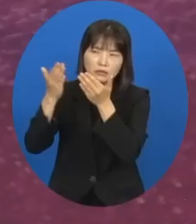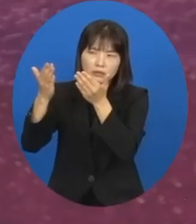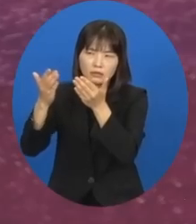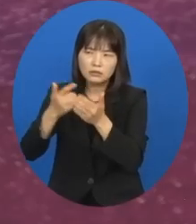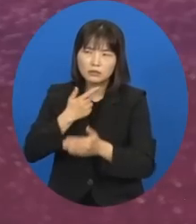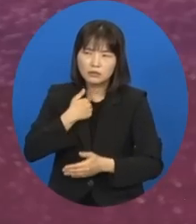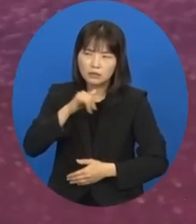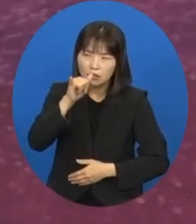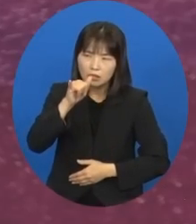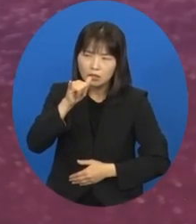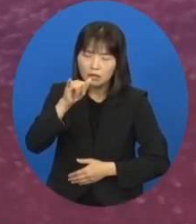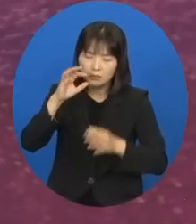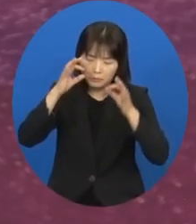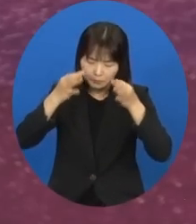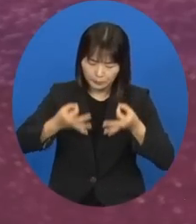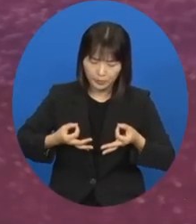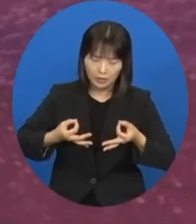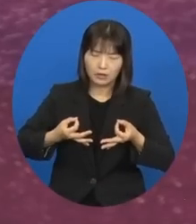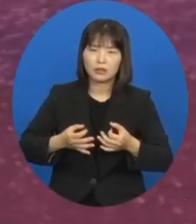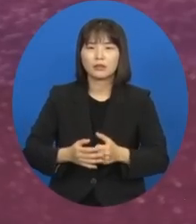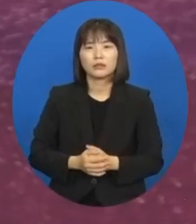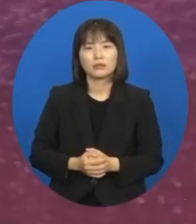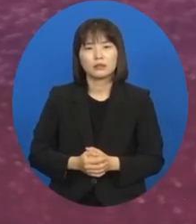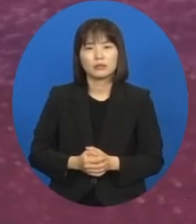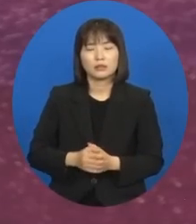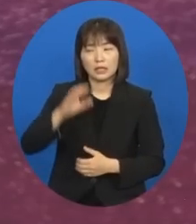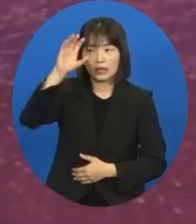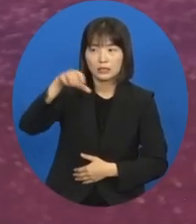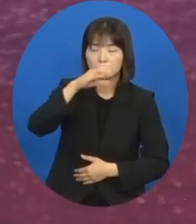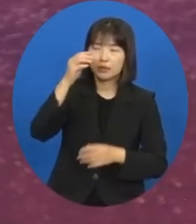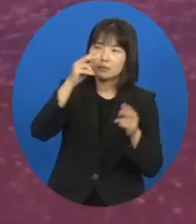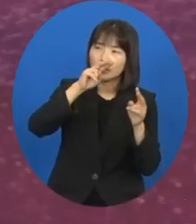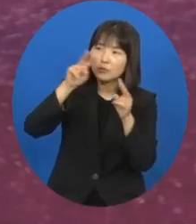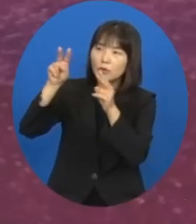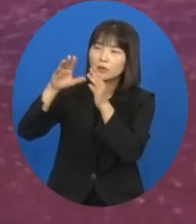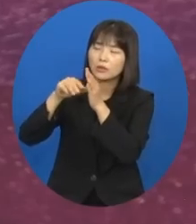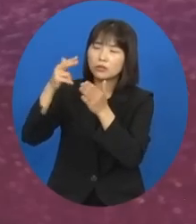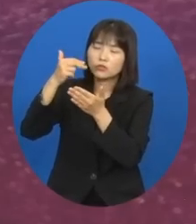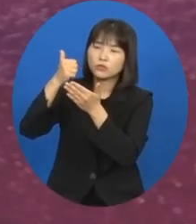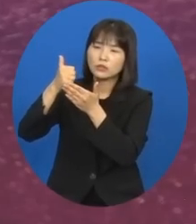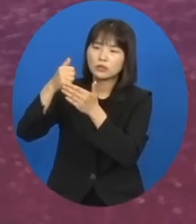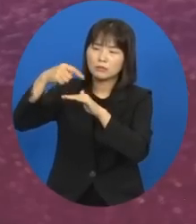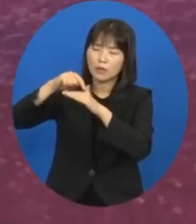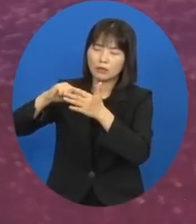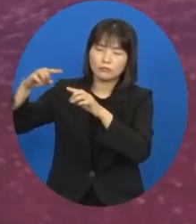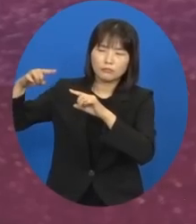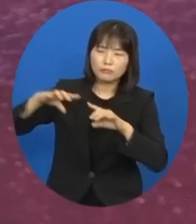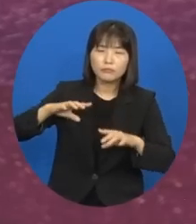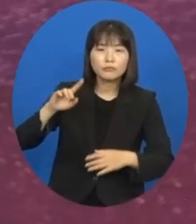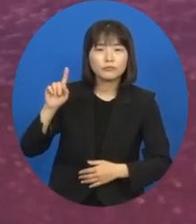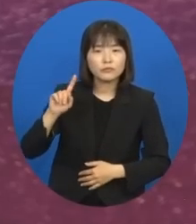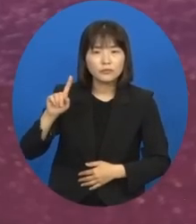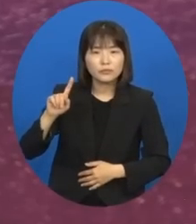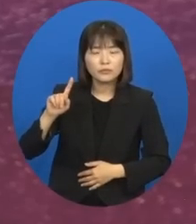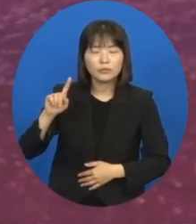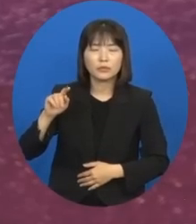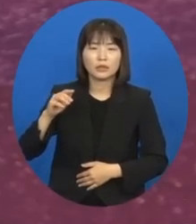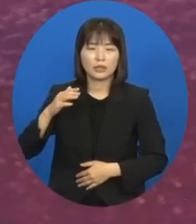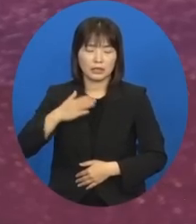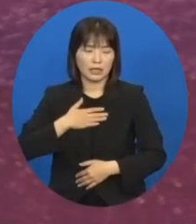그런 생각을 했어요 그런데 십자가를 바라보는데 주님이 저에게 이런 마음을 부어 주셨어요 내가